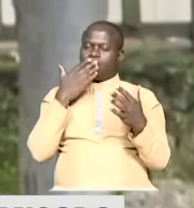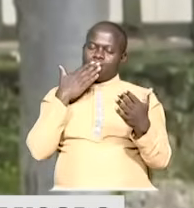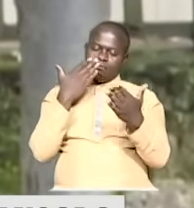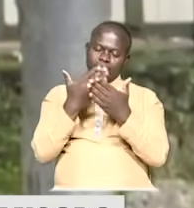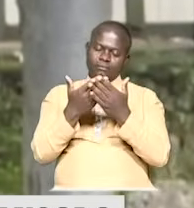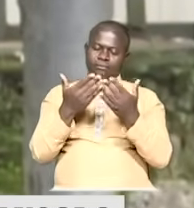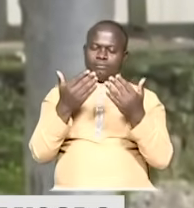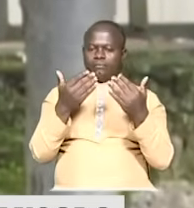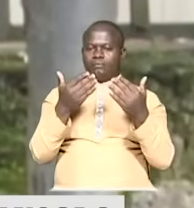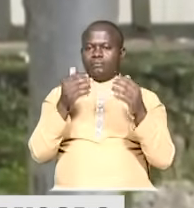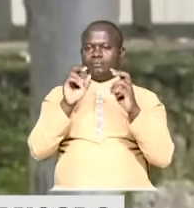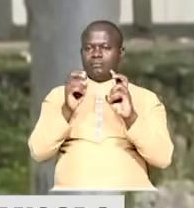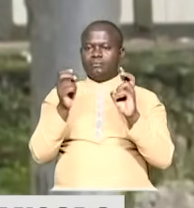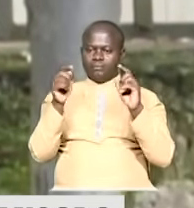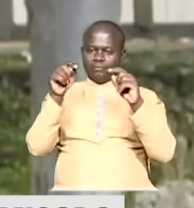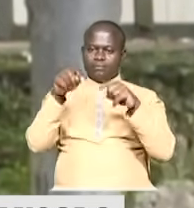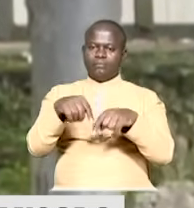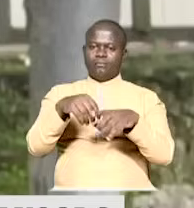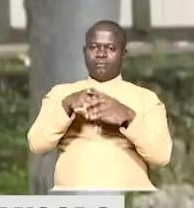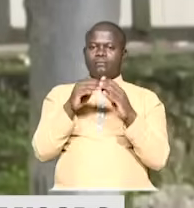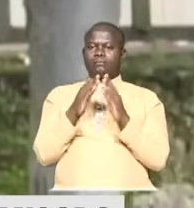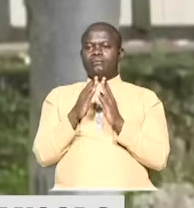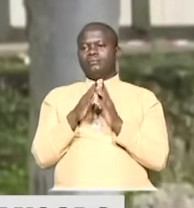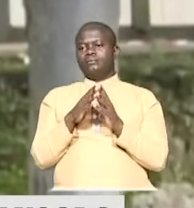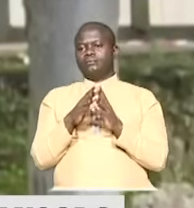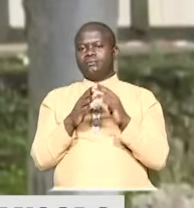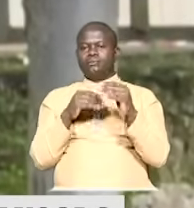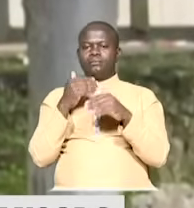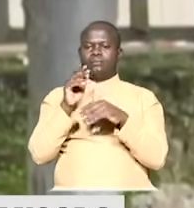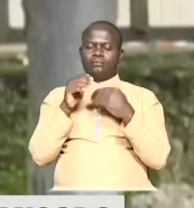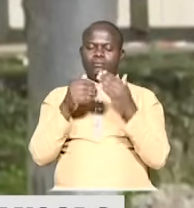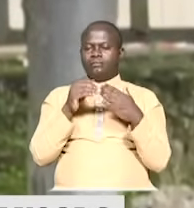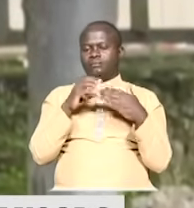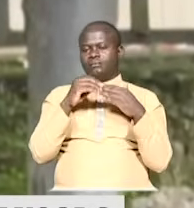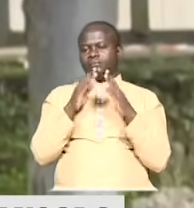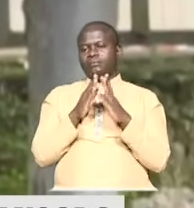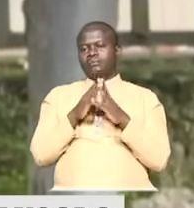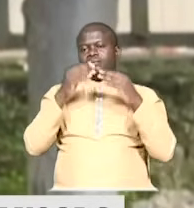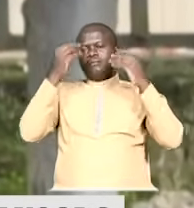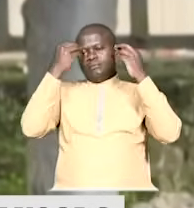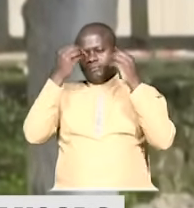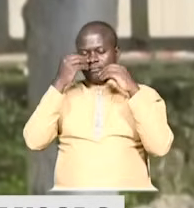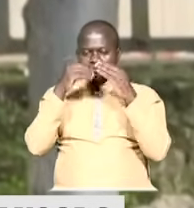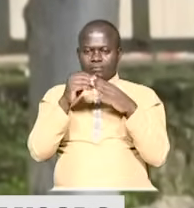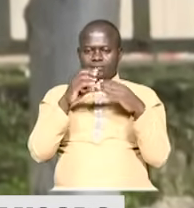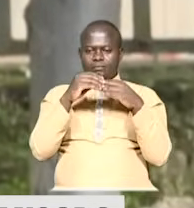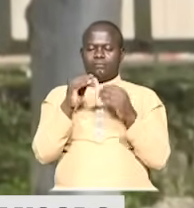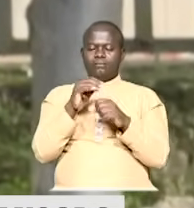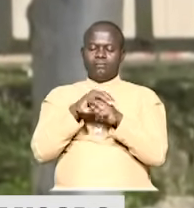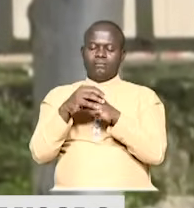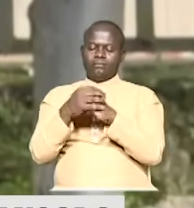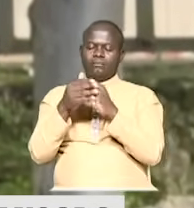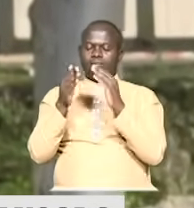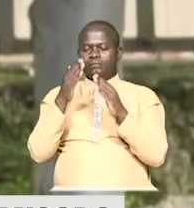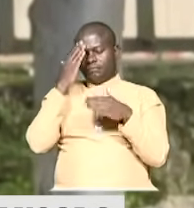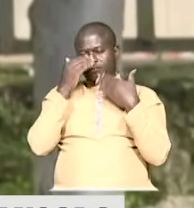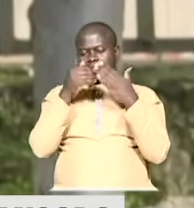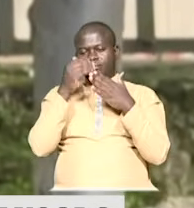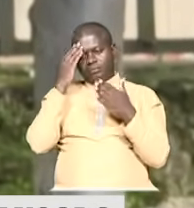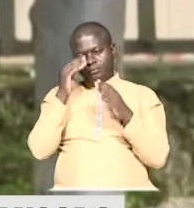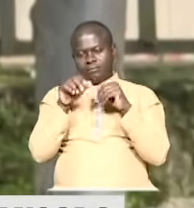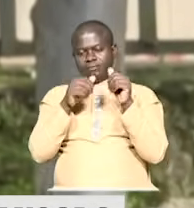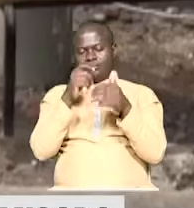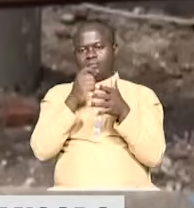yuko babizana mu mudugudu, ba mudugudu bakatwigisha n'abamutwara sibo kugira ngo tumenye ibijyanye